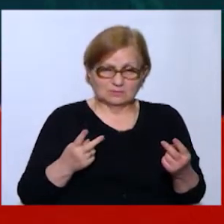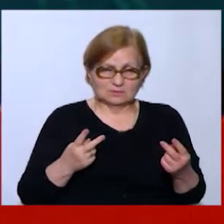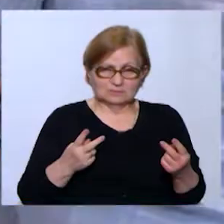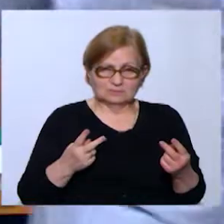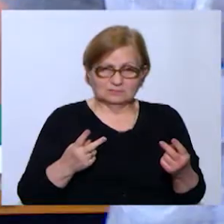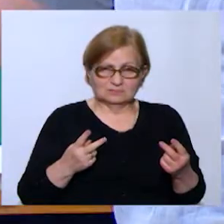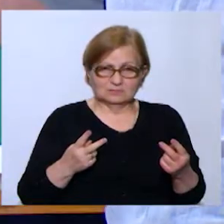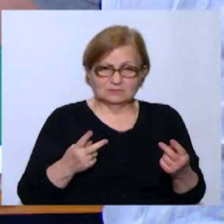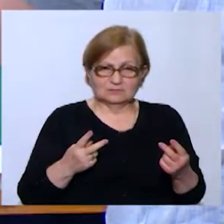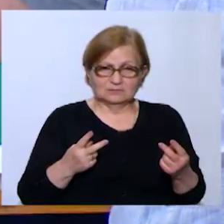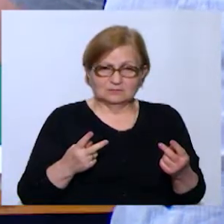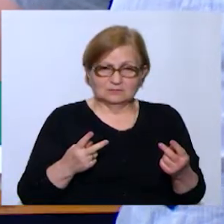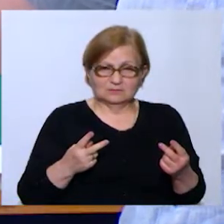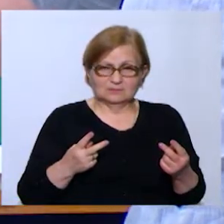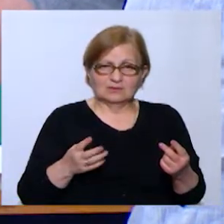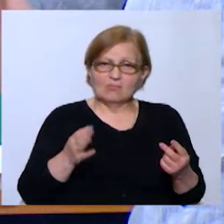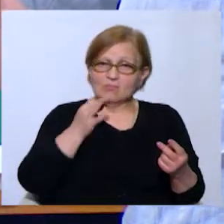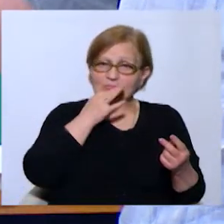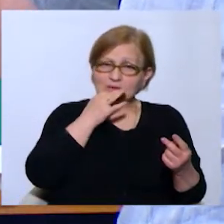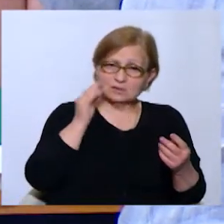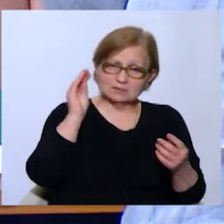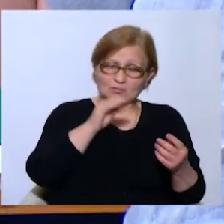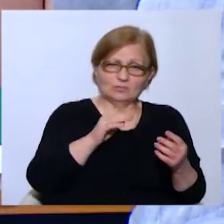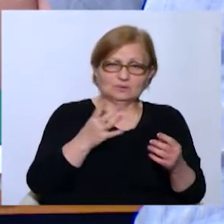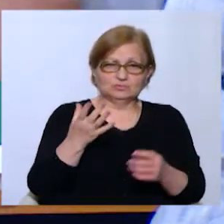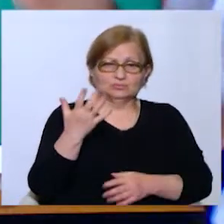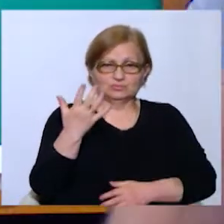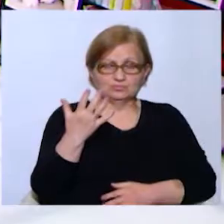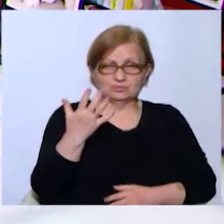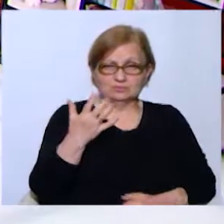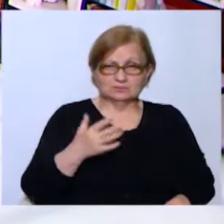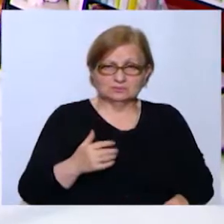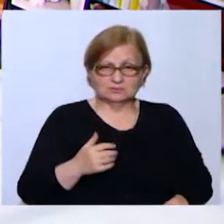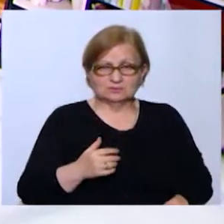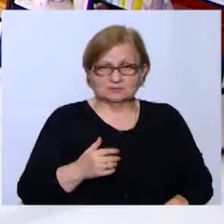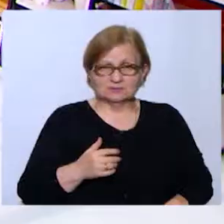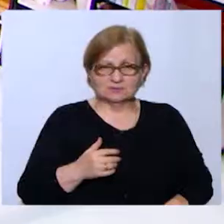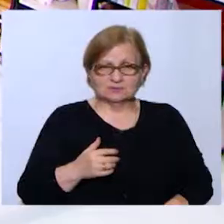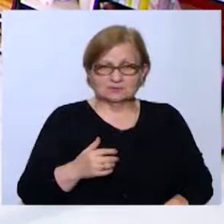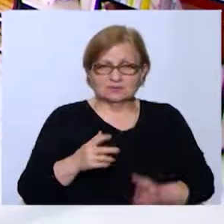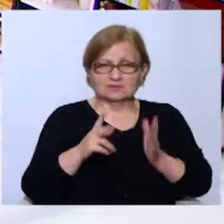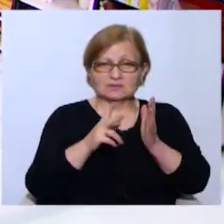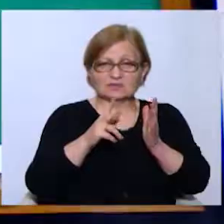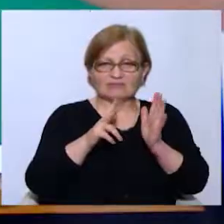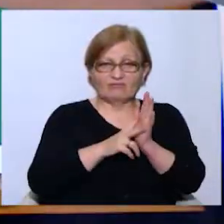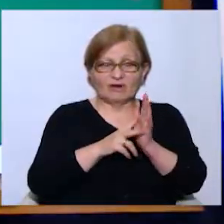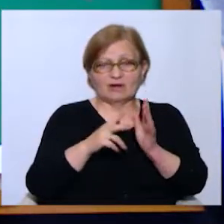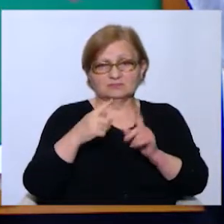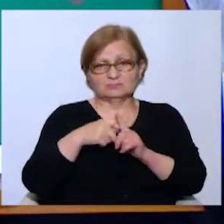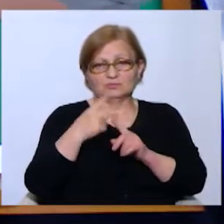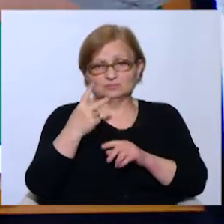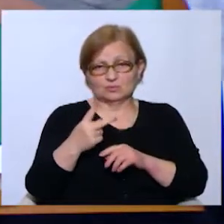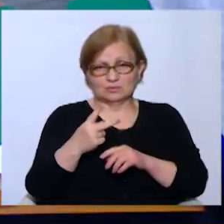2 და მერე დაუმატოთ 5. 8 და 2